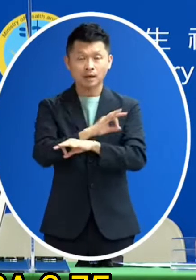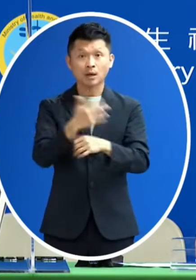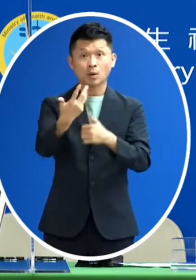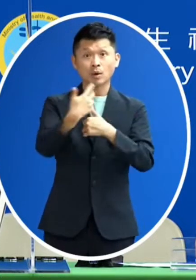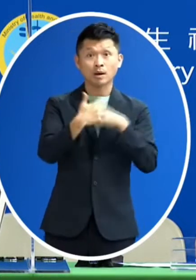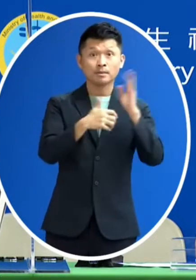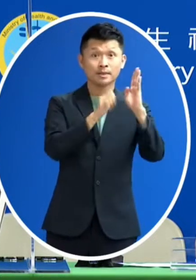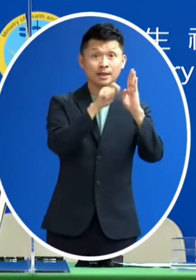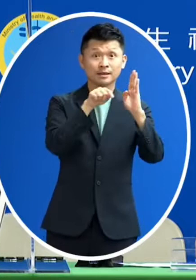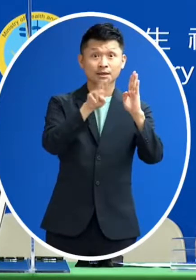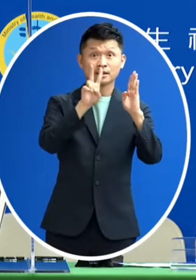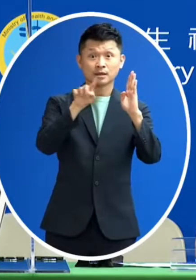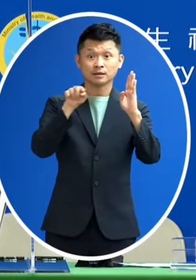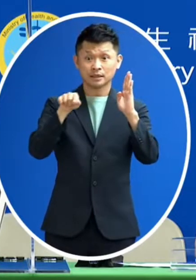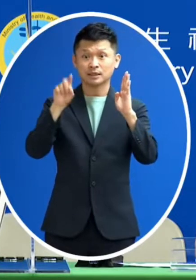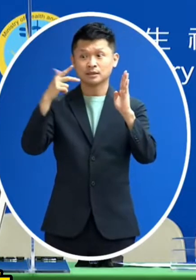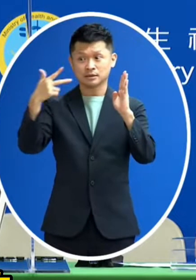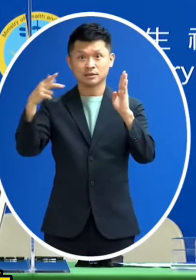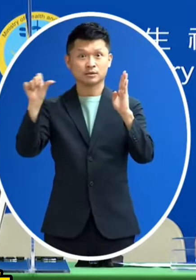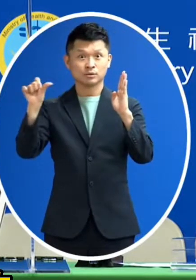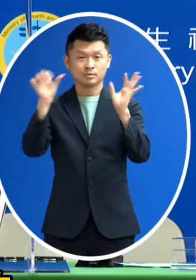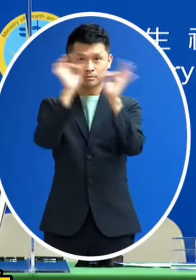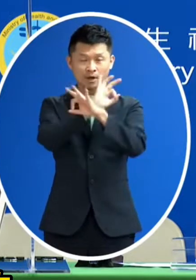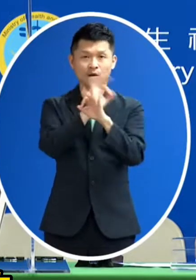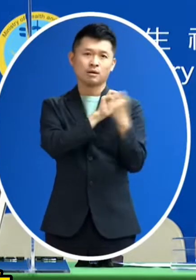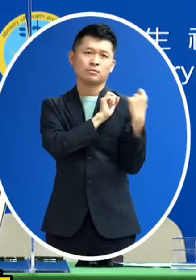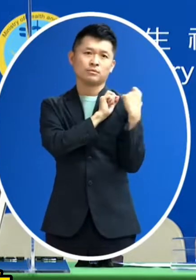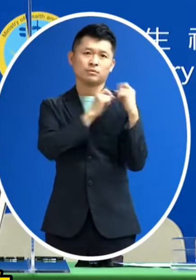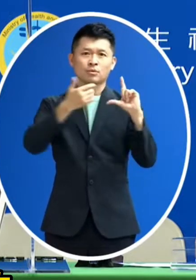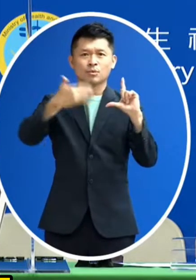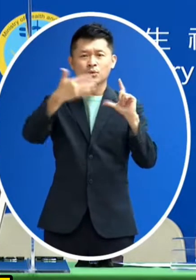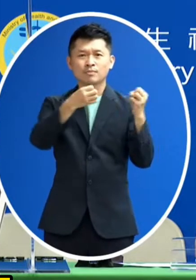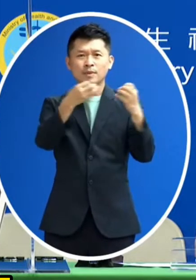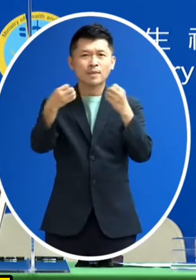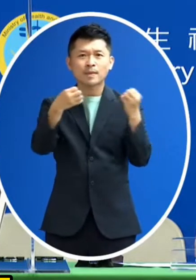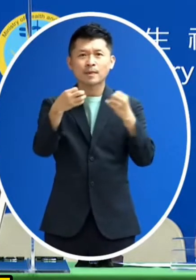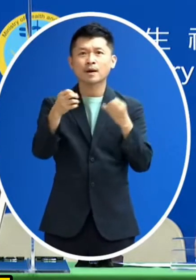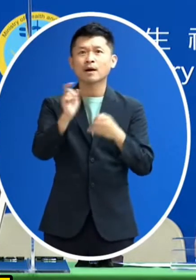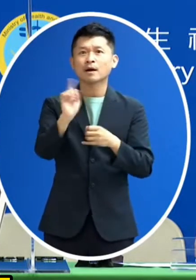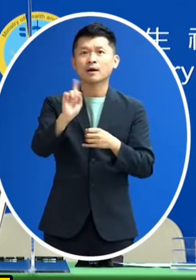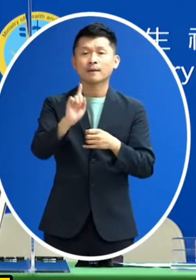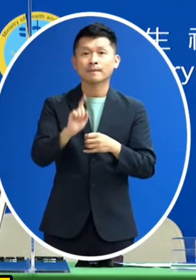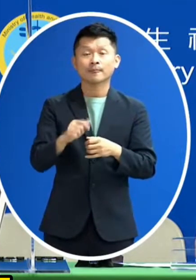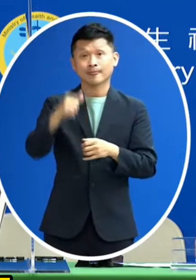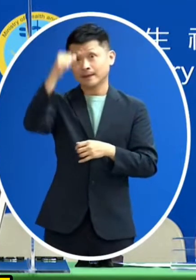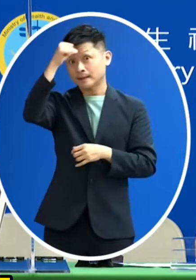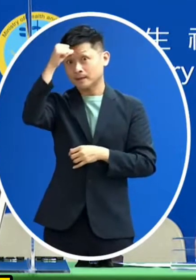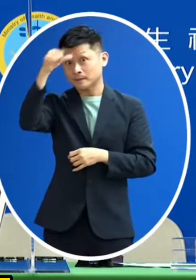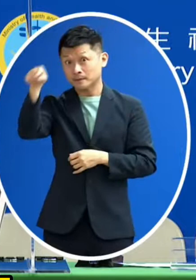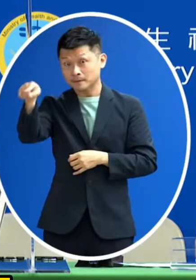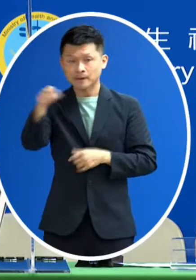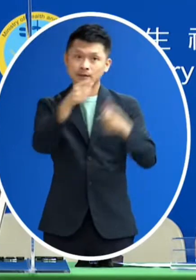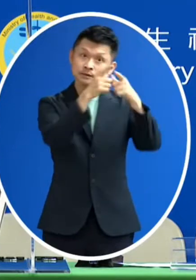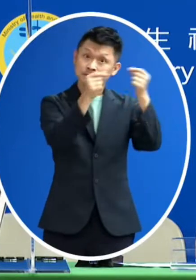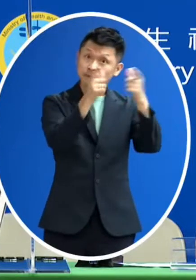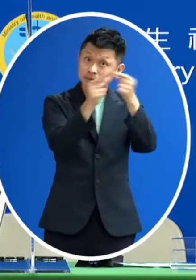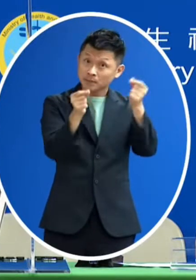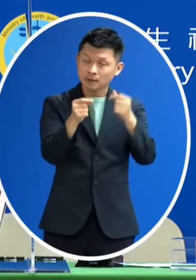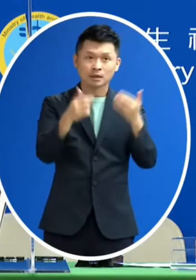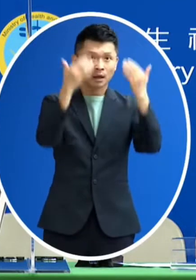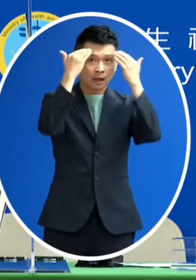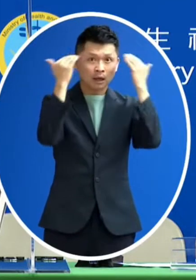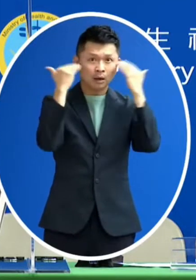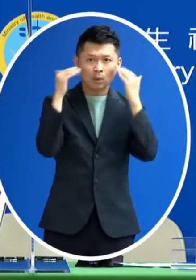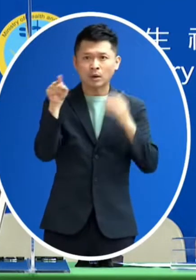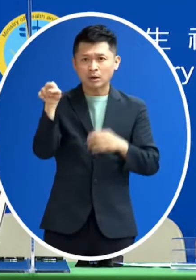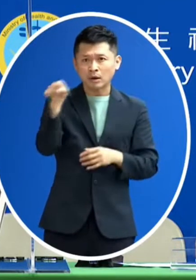问 BA.2.75 那是一个最近媒体也在热议的，关于说在印度以及最近在日本还有韩国